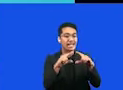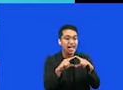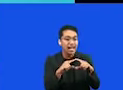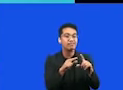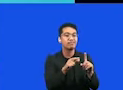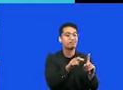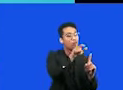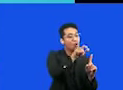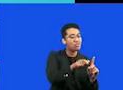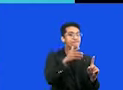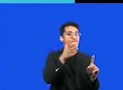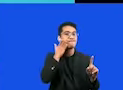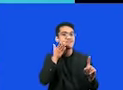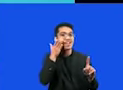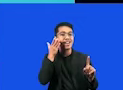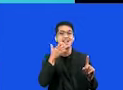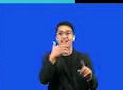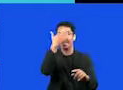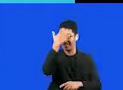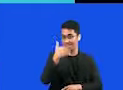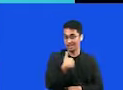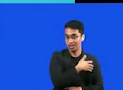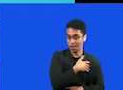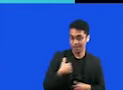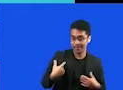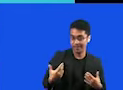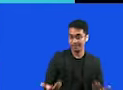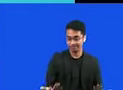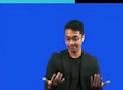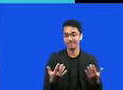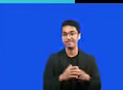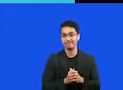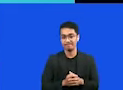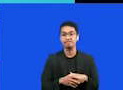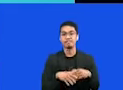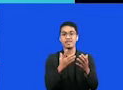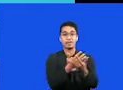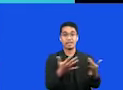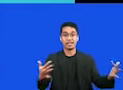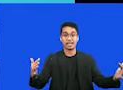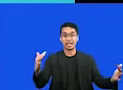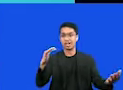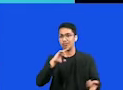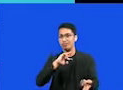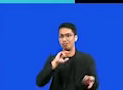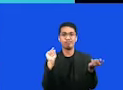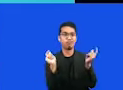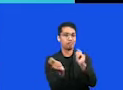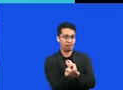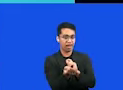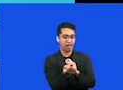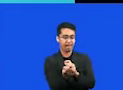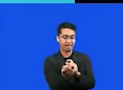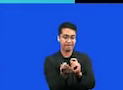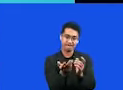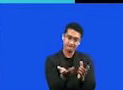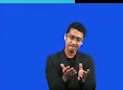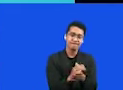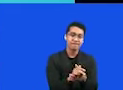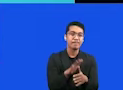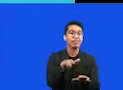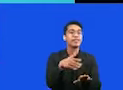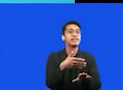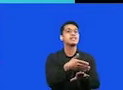muda Katolik berada dalam perubahan masyarakat ini nah sebelumnya sebagai